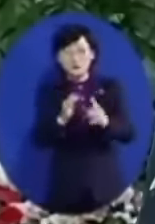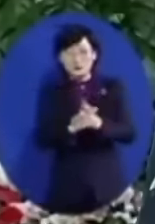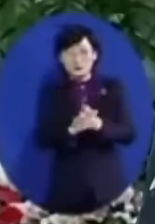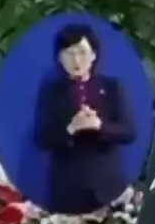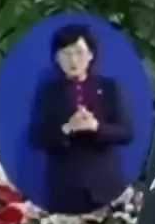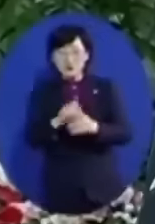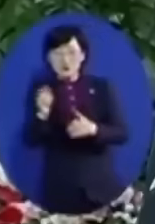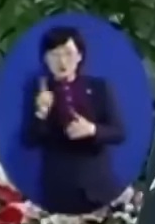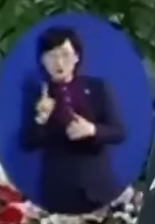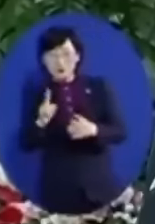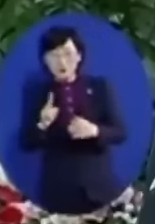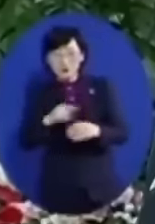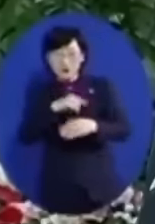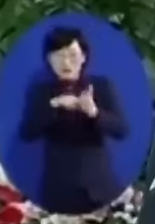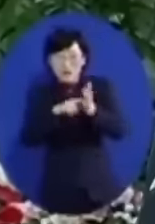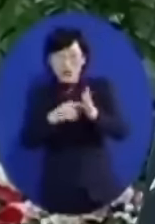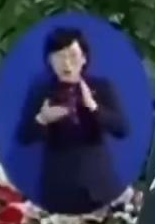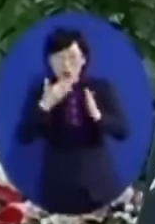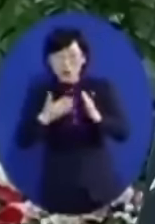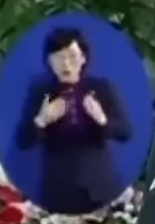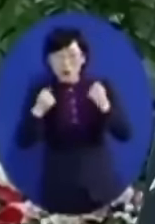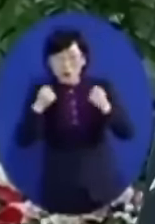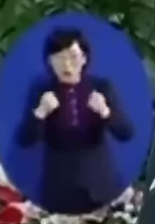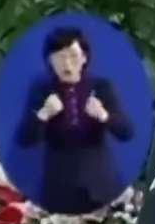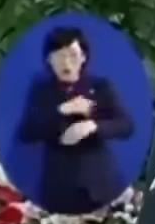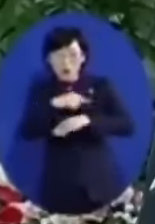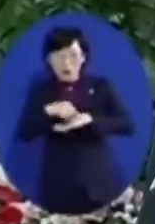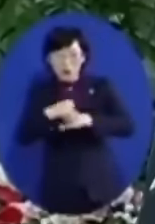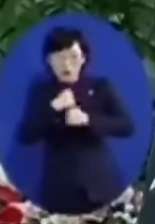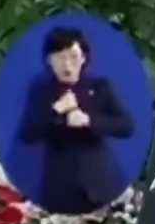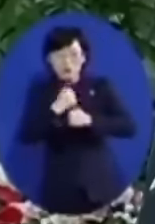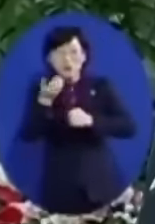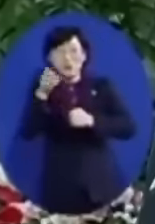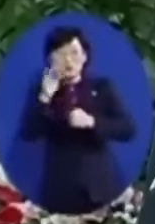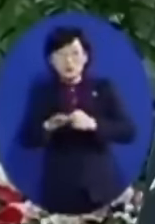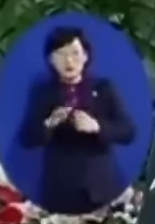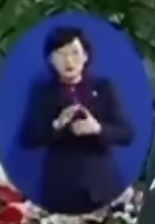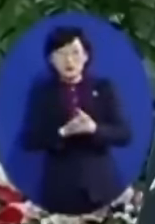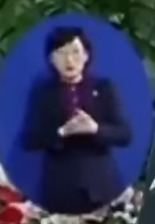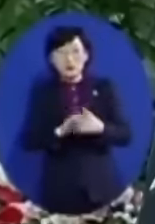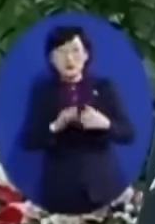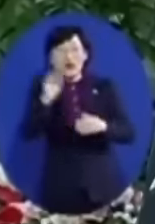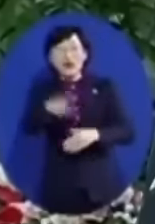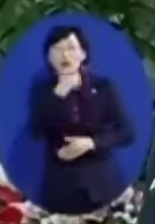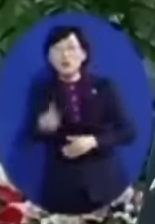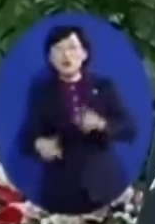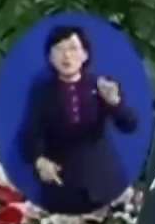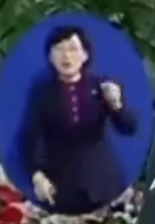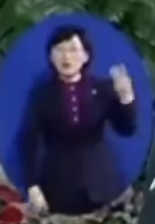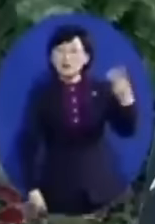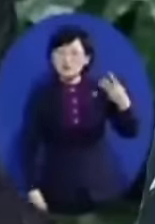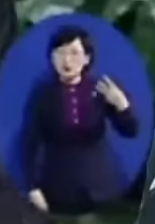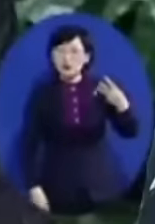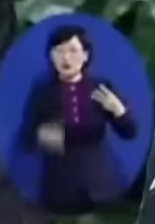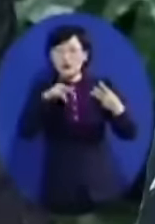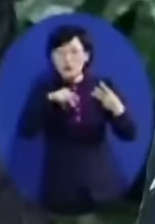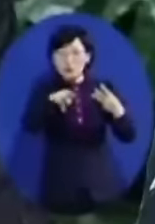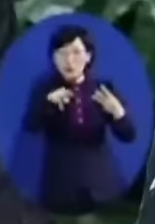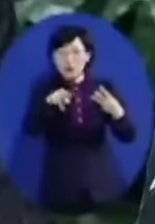조깅으로 체력을 유지하고 건강을 지켜왔습니다. 만 2천 보 내지 만 3천 보.